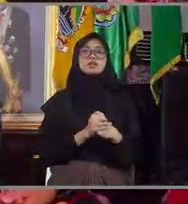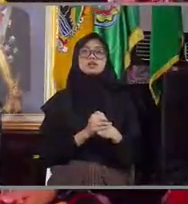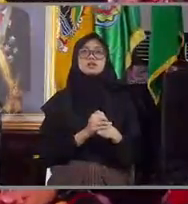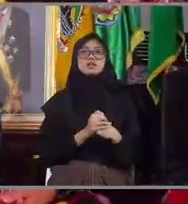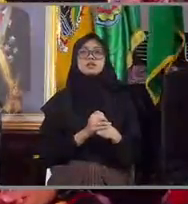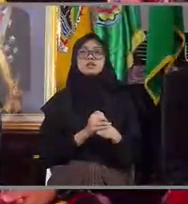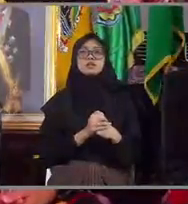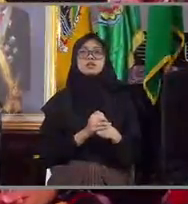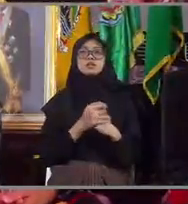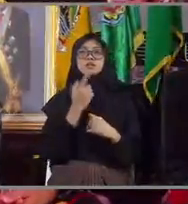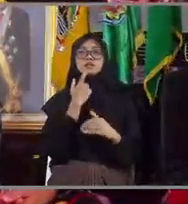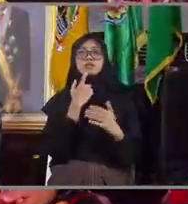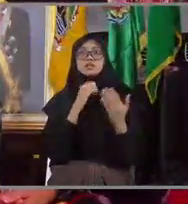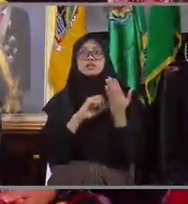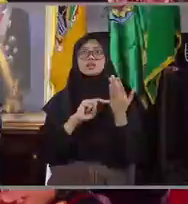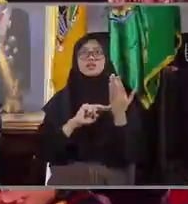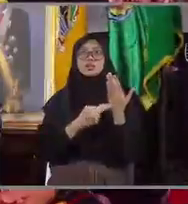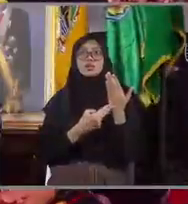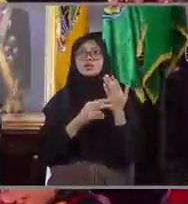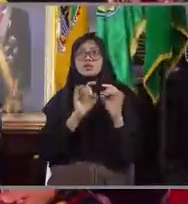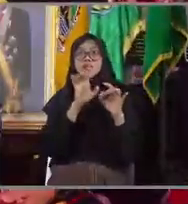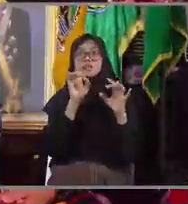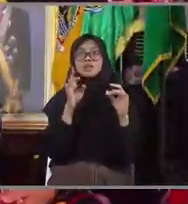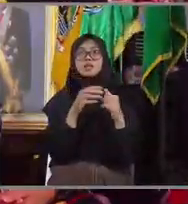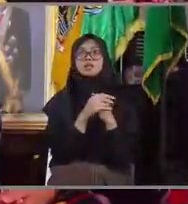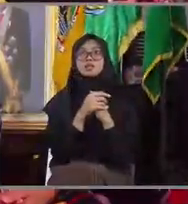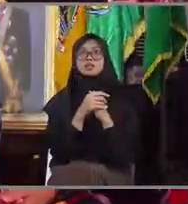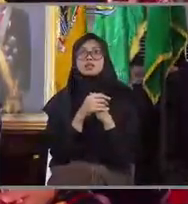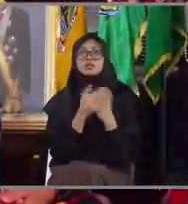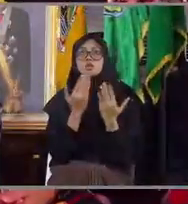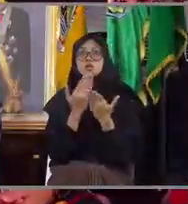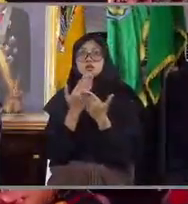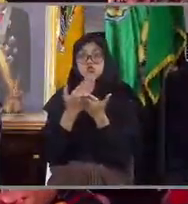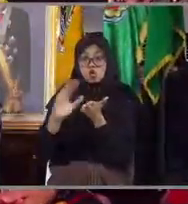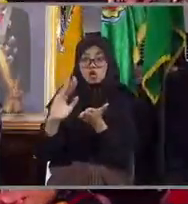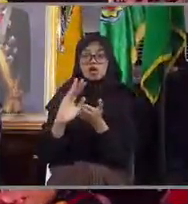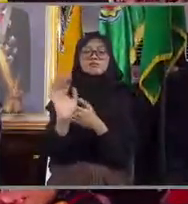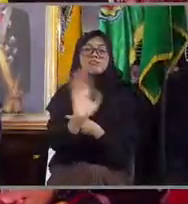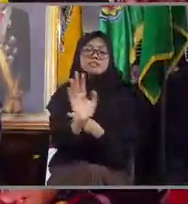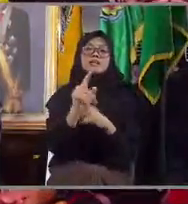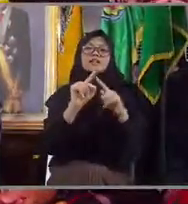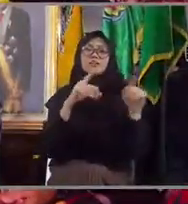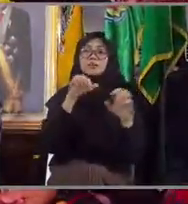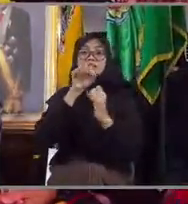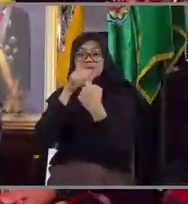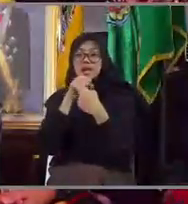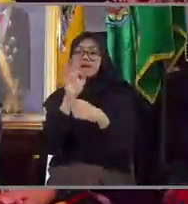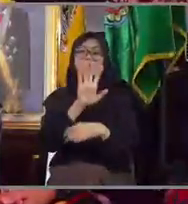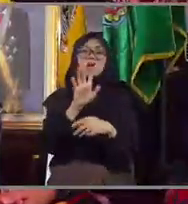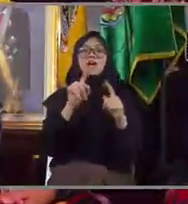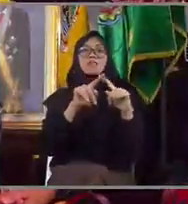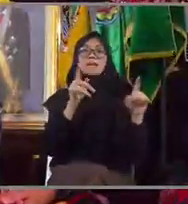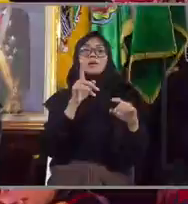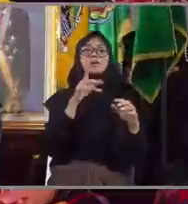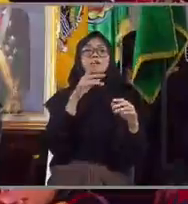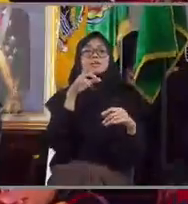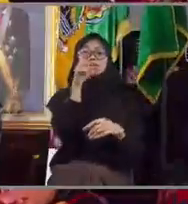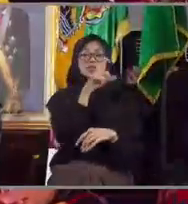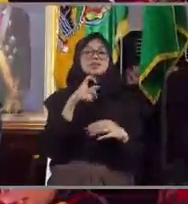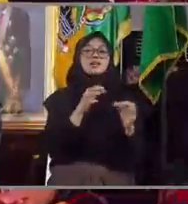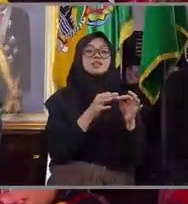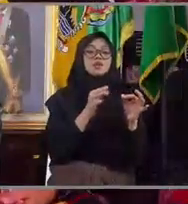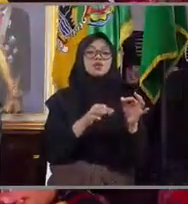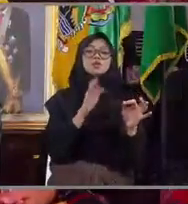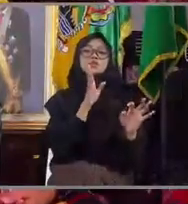kaitanya naik motor ini tidak kemudian serta merta dilarang tetapi kemudian juga tidak dibiarkan tetap biru ada solusi nah